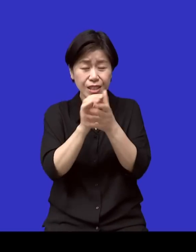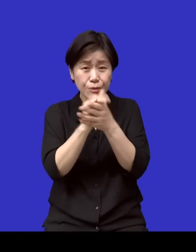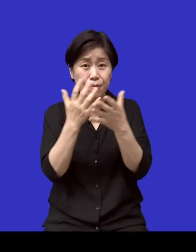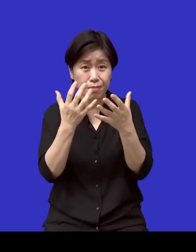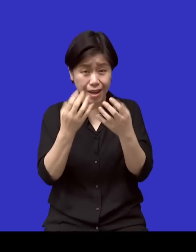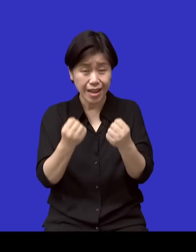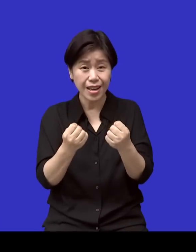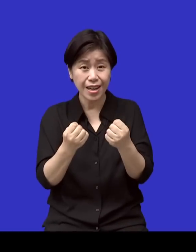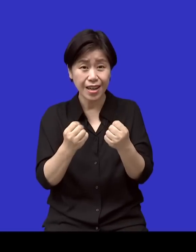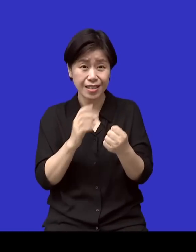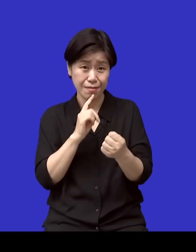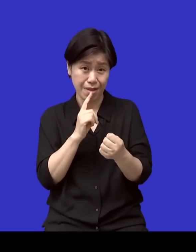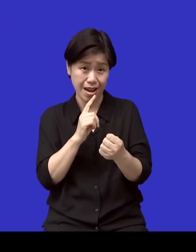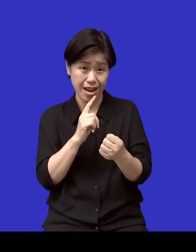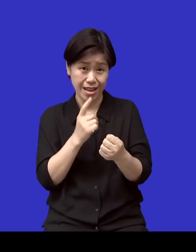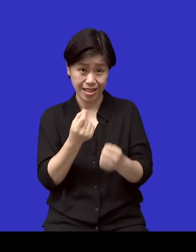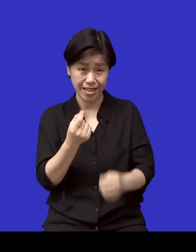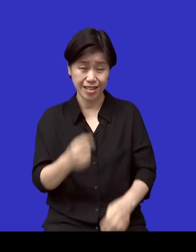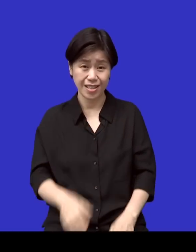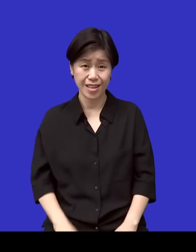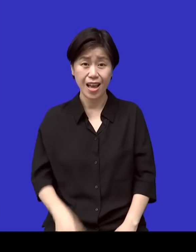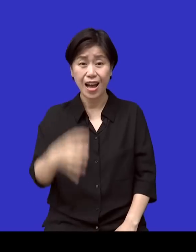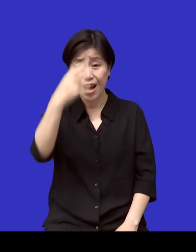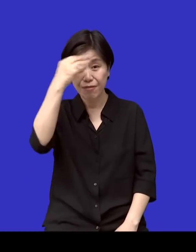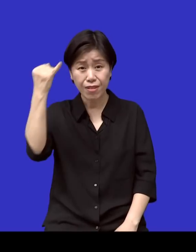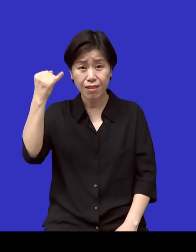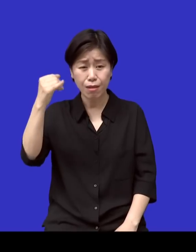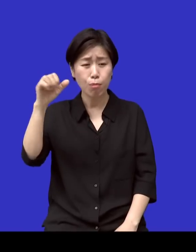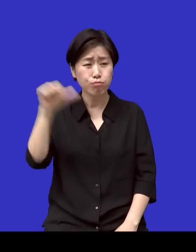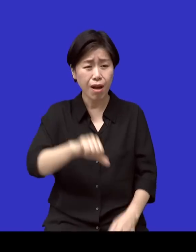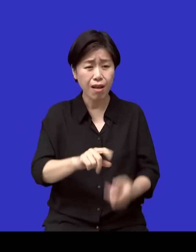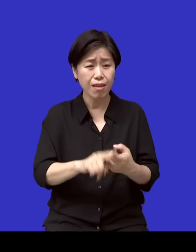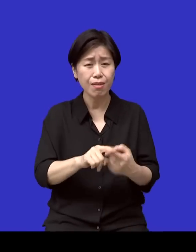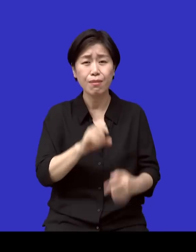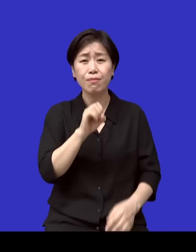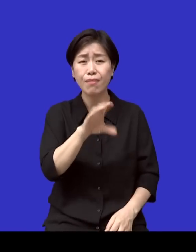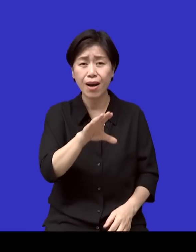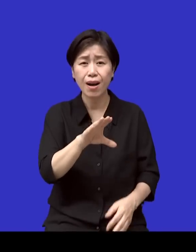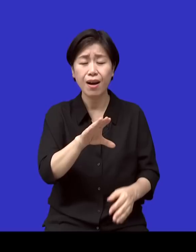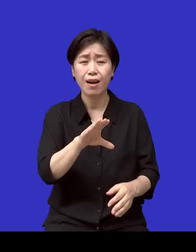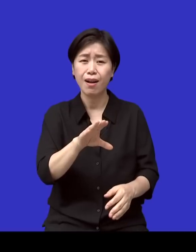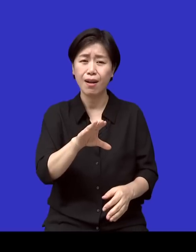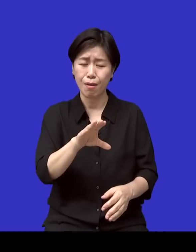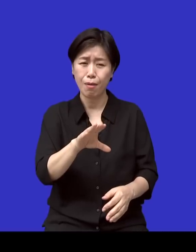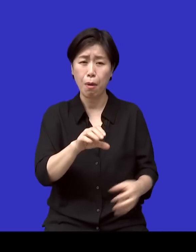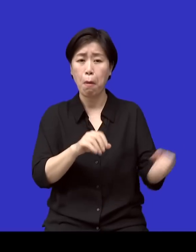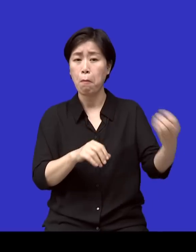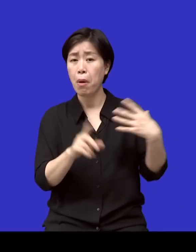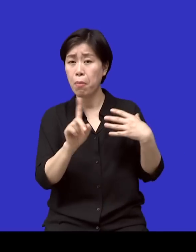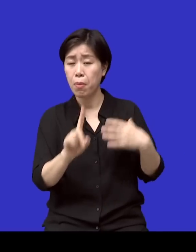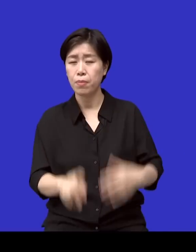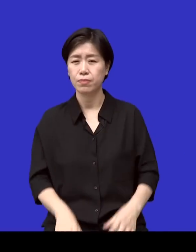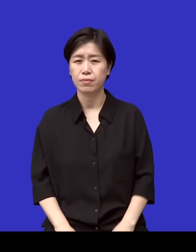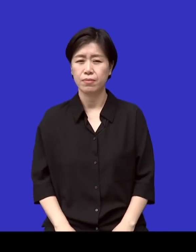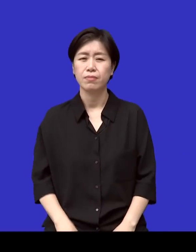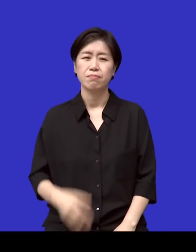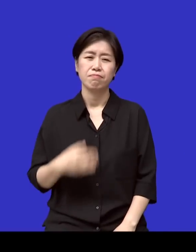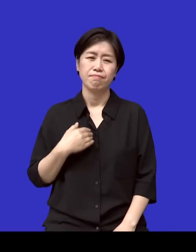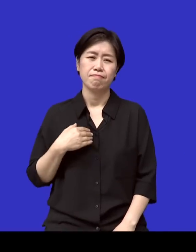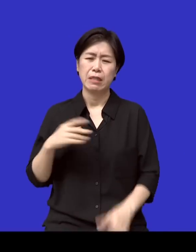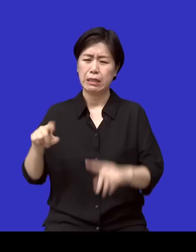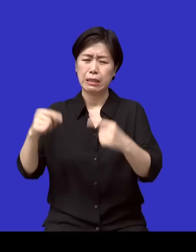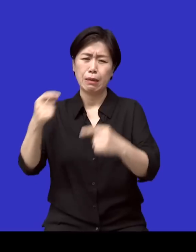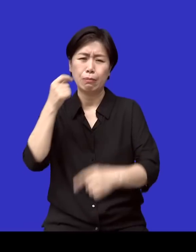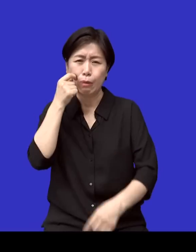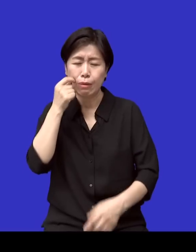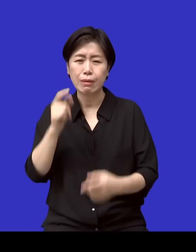이게 떨어진 거 알았을 거 아니에요, 그렇죠. 할머니도? 네, 그죠. 왜냐면 제가 그 시합날 당일날 떨어졌다고 말씀을 드렸을